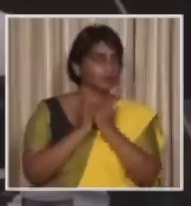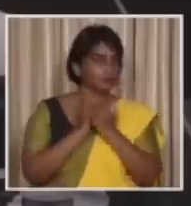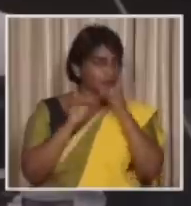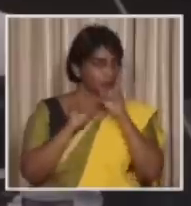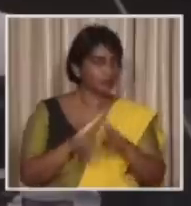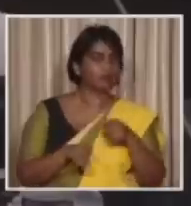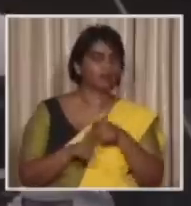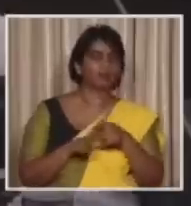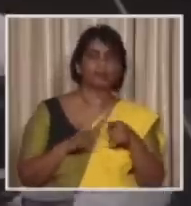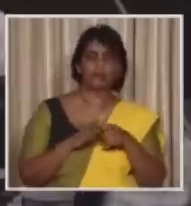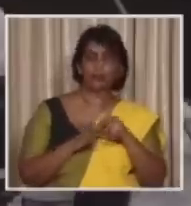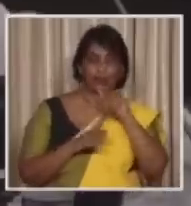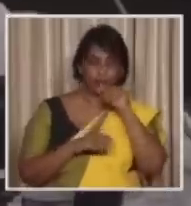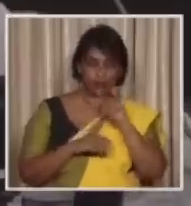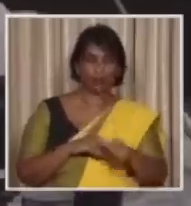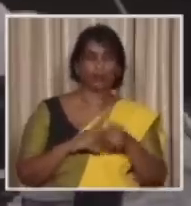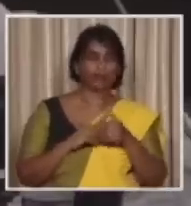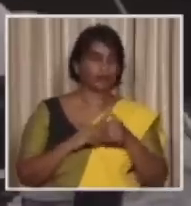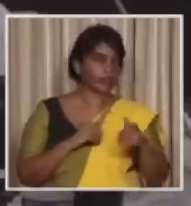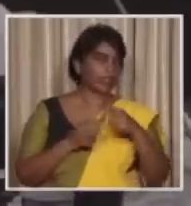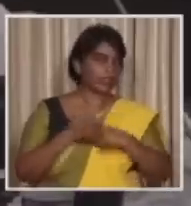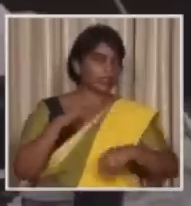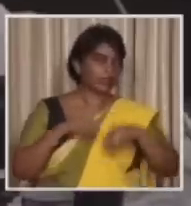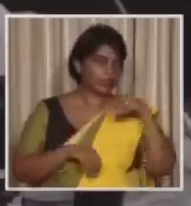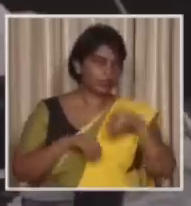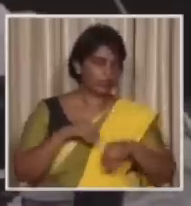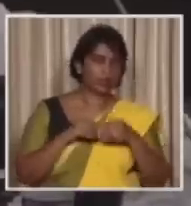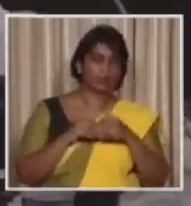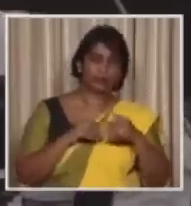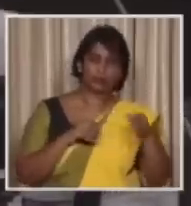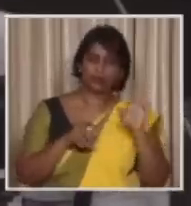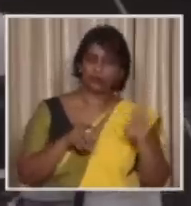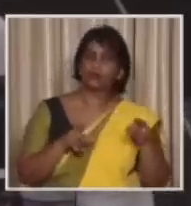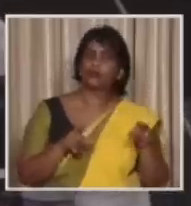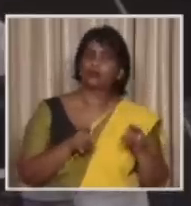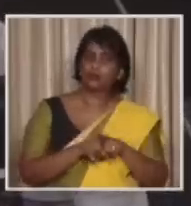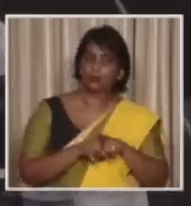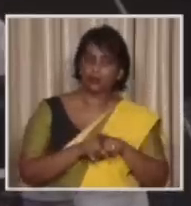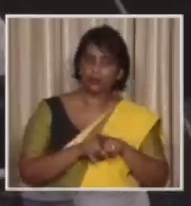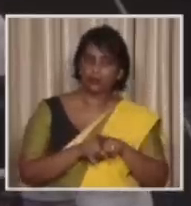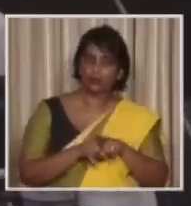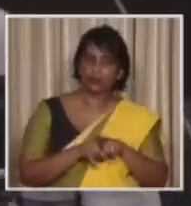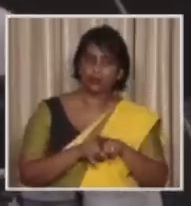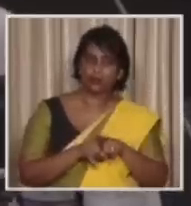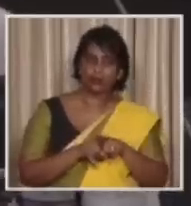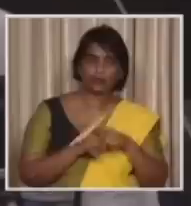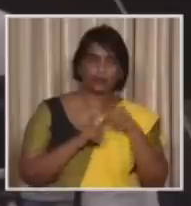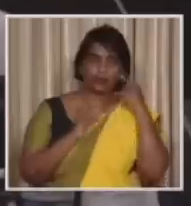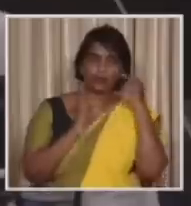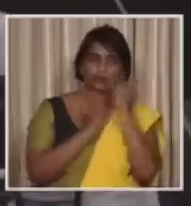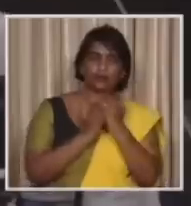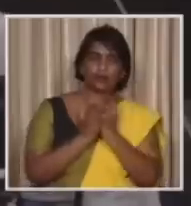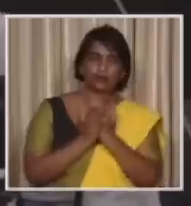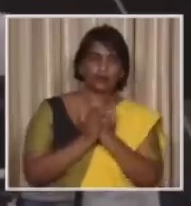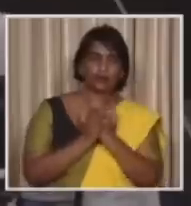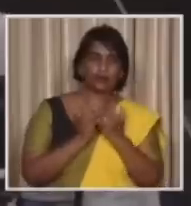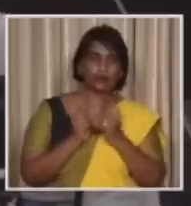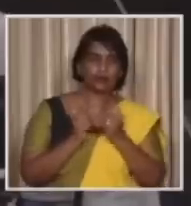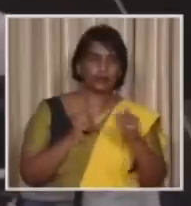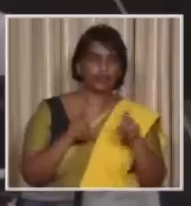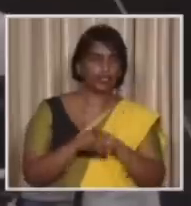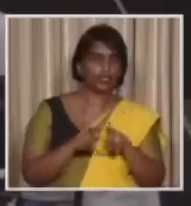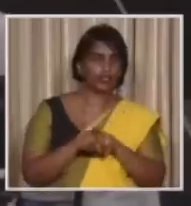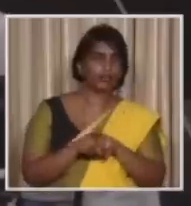තමයි ඇත්තට මේ රටේ දේශපාලනය තුළ සිද්ධ වෙන දේවල් හරයාත්මකව විවේචනයට ලක් කරේ. ඒ වගේම ඇගිය